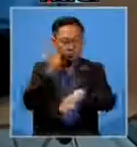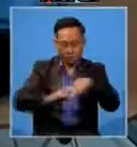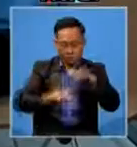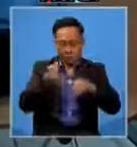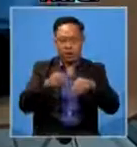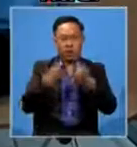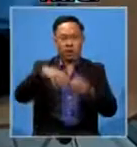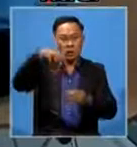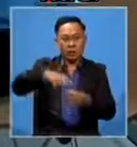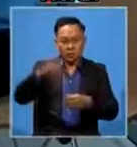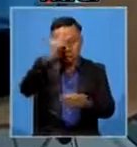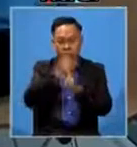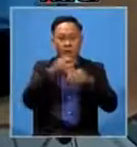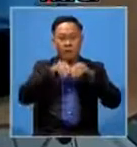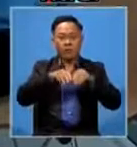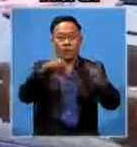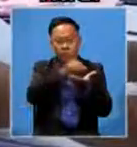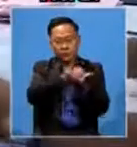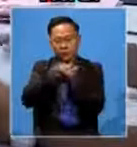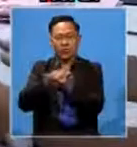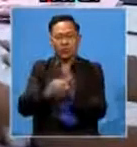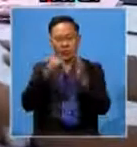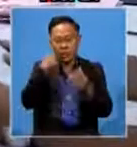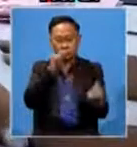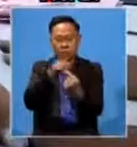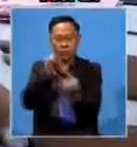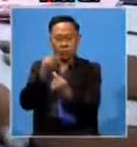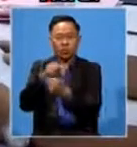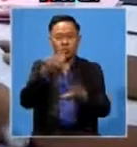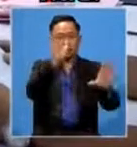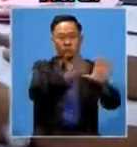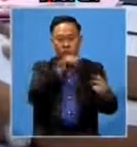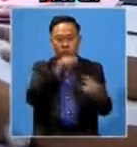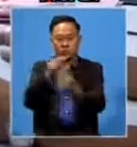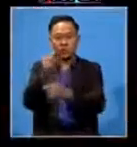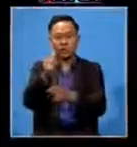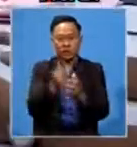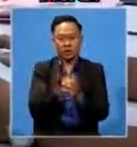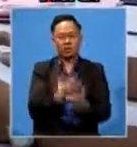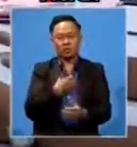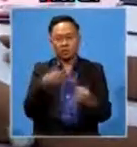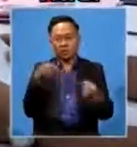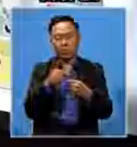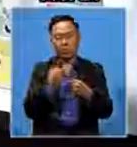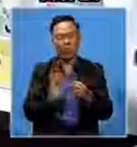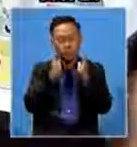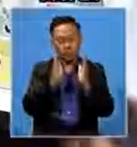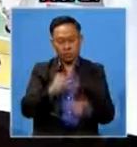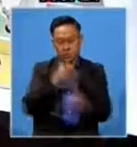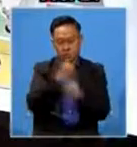การจัดหางานเพื่อให้บริการจัดหางานที่ตรงกับความรู้ความสามารถและตรงกับความต้องการของตลาดแรงงาน